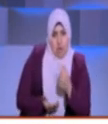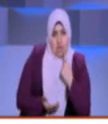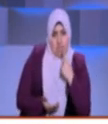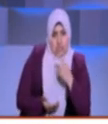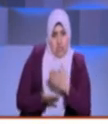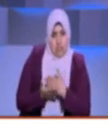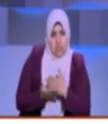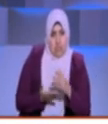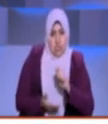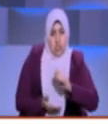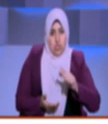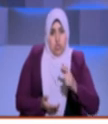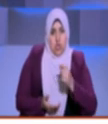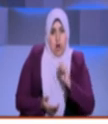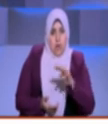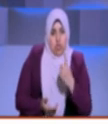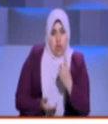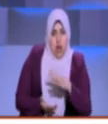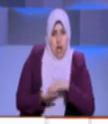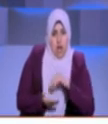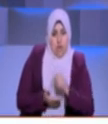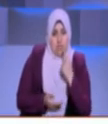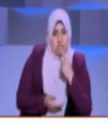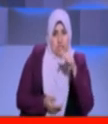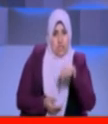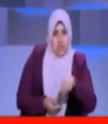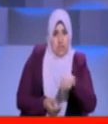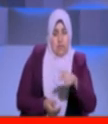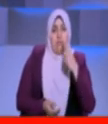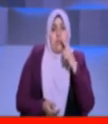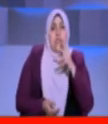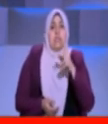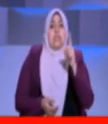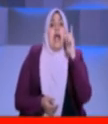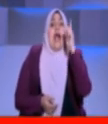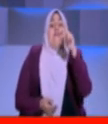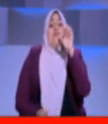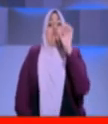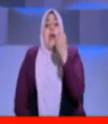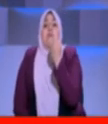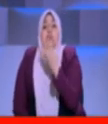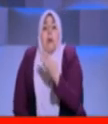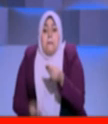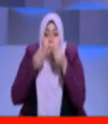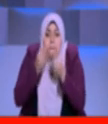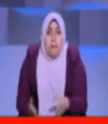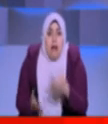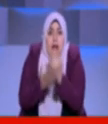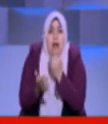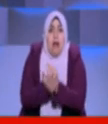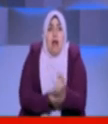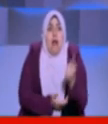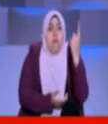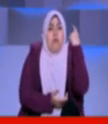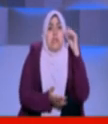اقتصاد لم تحدث في فرنسا من سنة 1945. أعتقد أنهم على أعلى